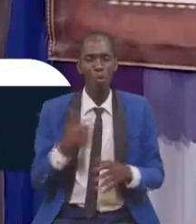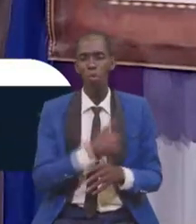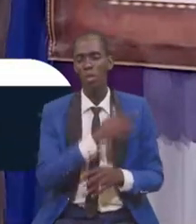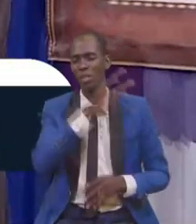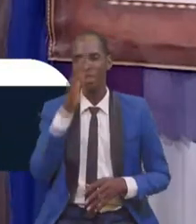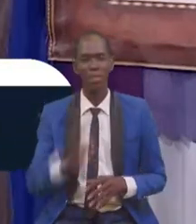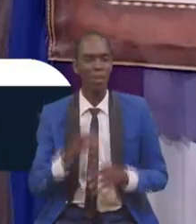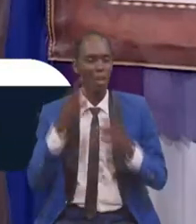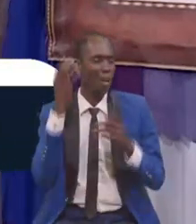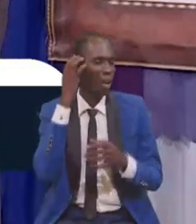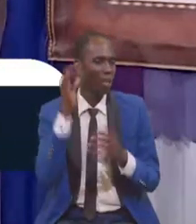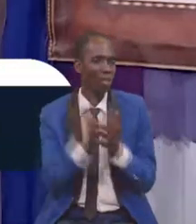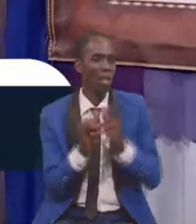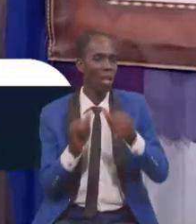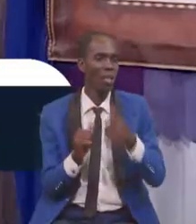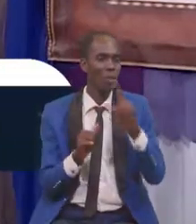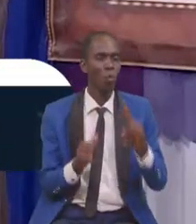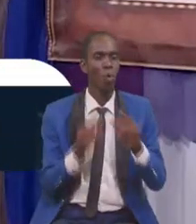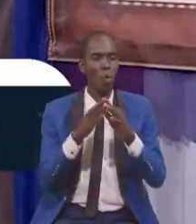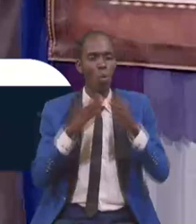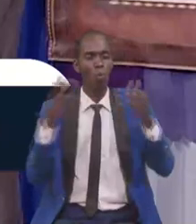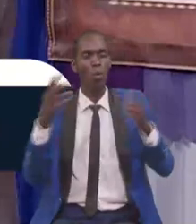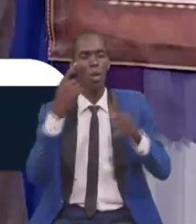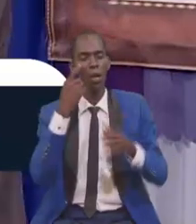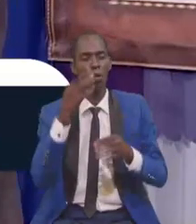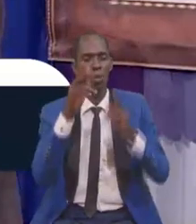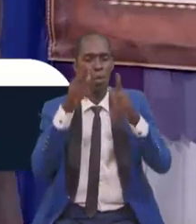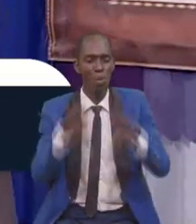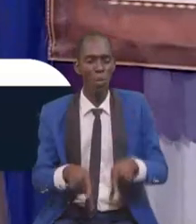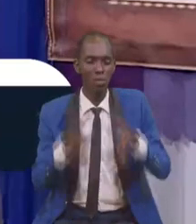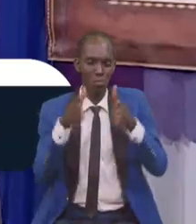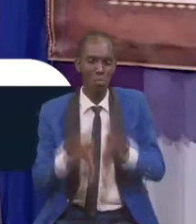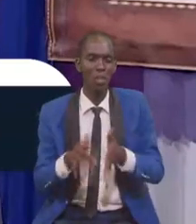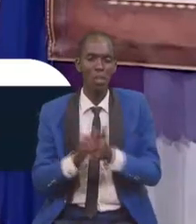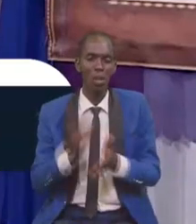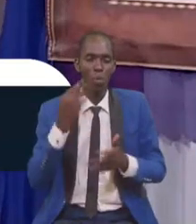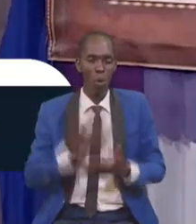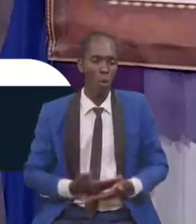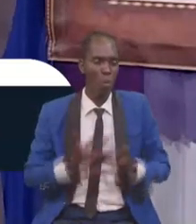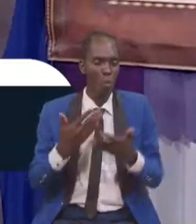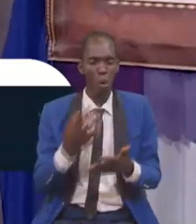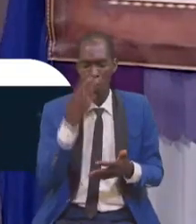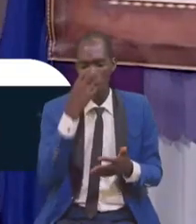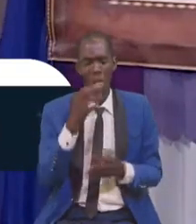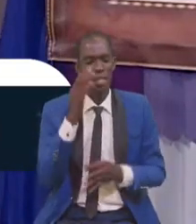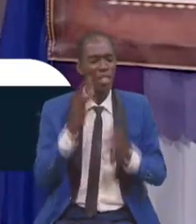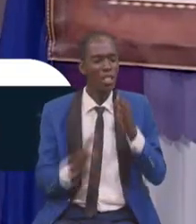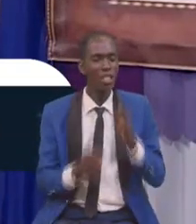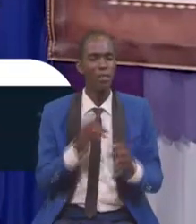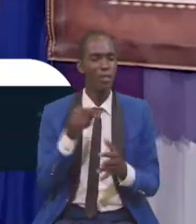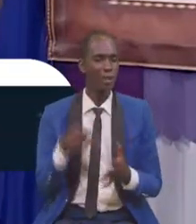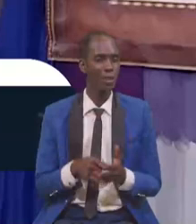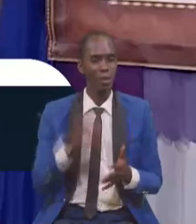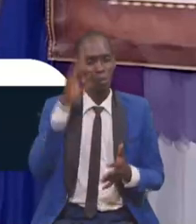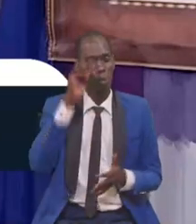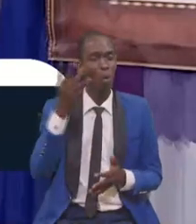entendu dire qu'un homme a ouvert les yeux d'un aveugle. Si cet homme n'est pas de Dieu, il ne pouvait pas faire